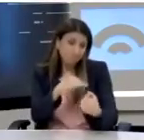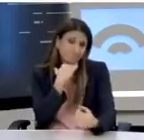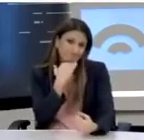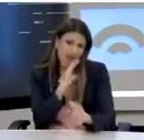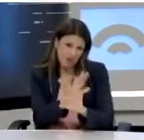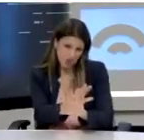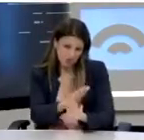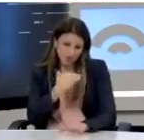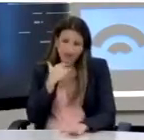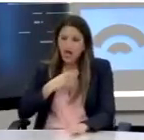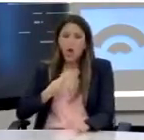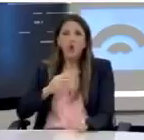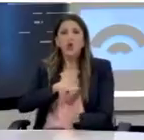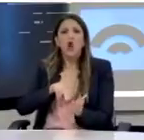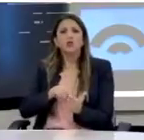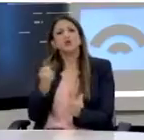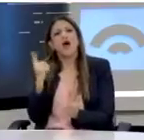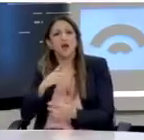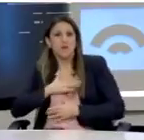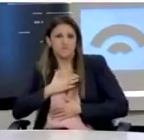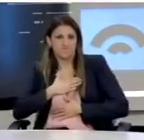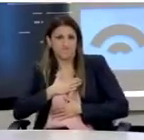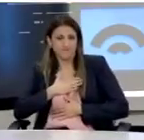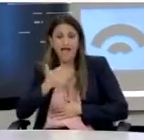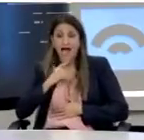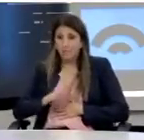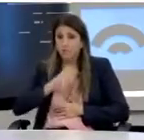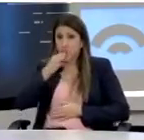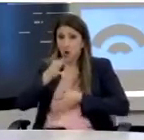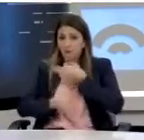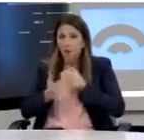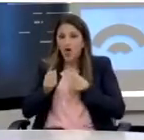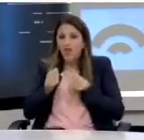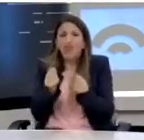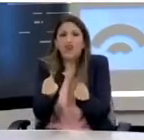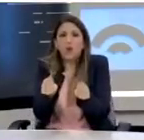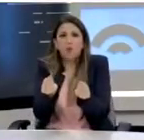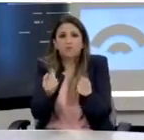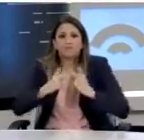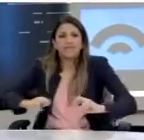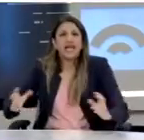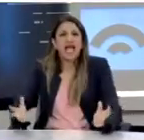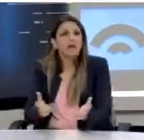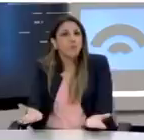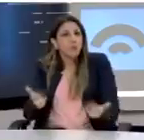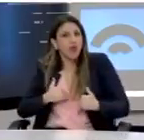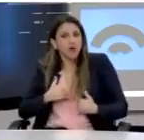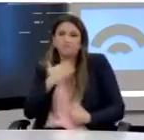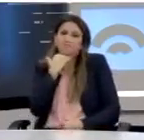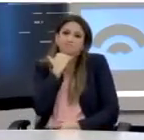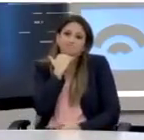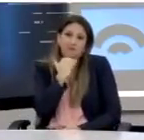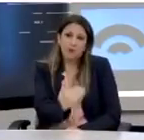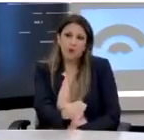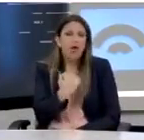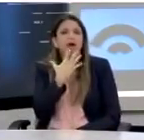πω είναι ότι δεν μπορείς να χωρίσεις κάτι που δεν έχεις και κάτι που δεν υπάρχει. Για τον πολύ απλό